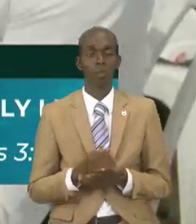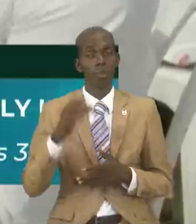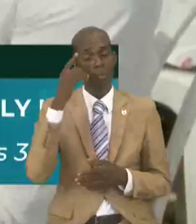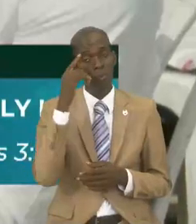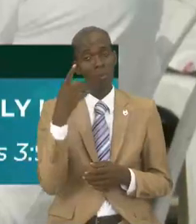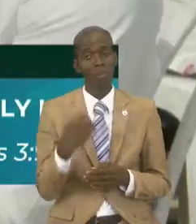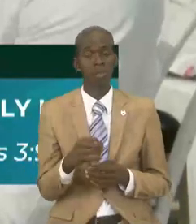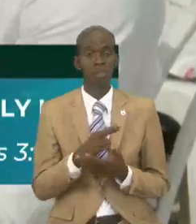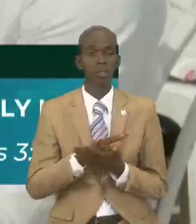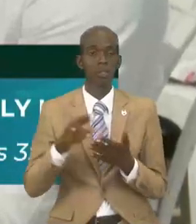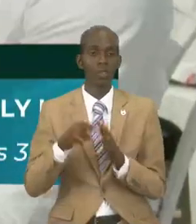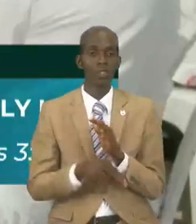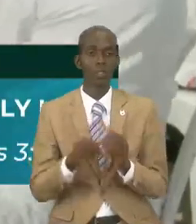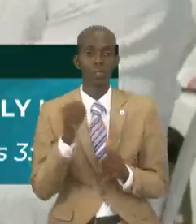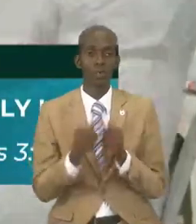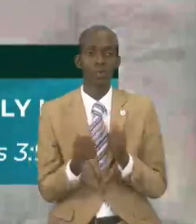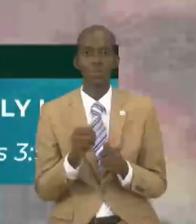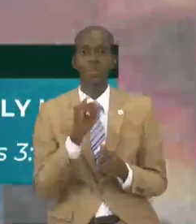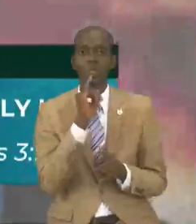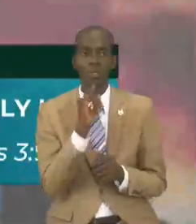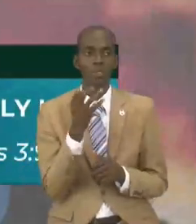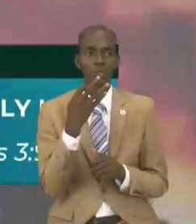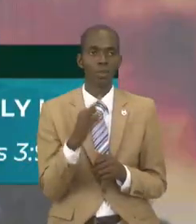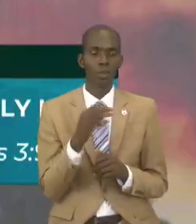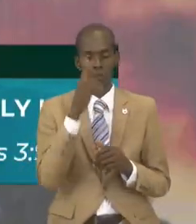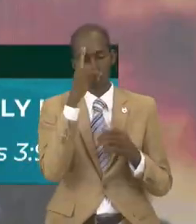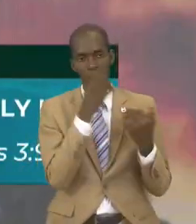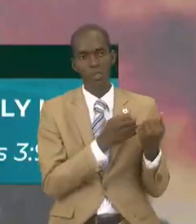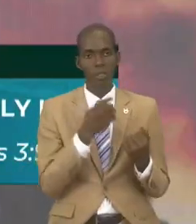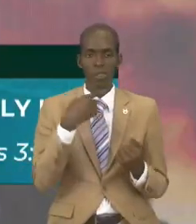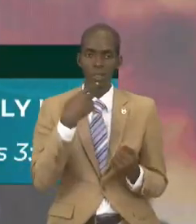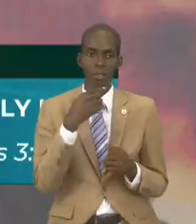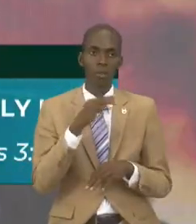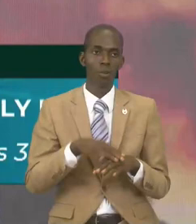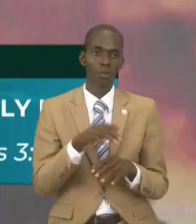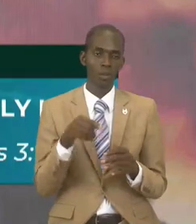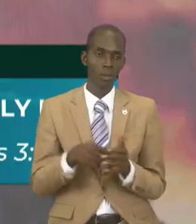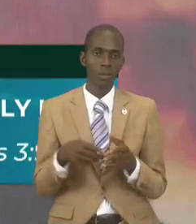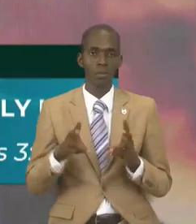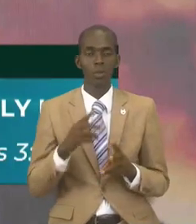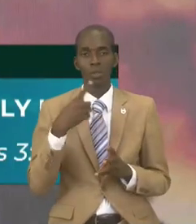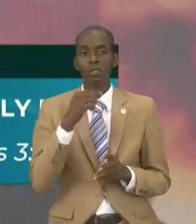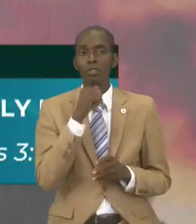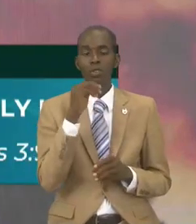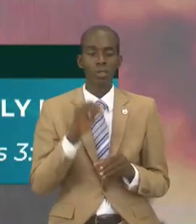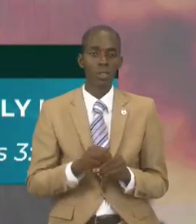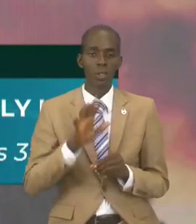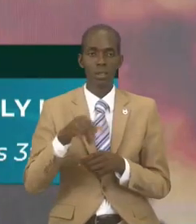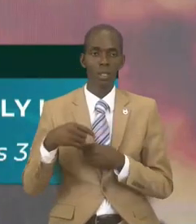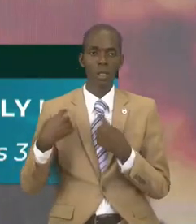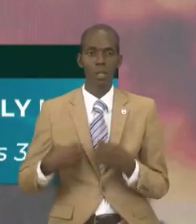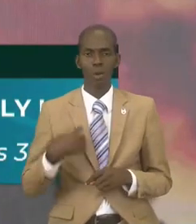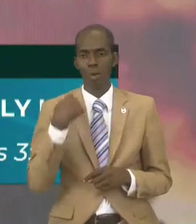Mais voici comment parle la justice qui vient de la foi. Ne dis pas en ton